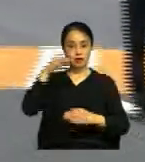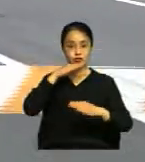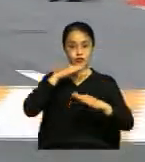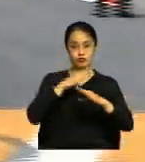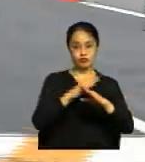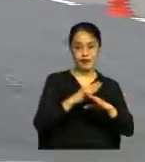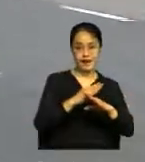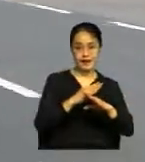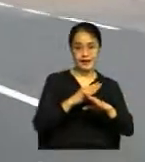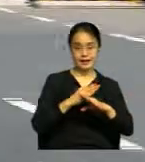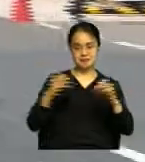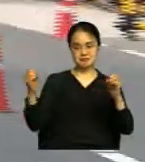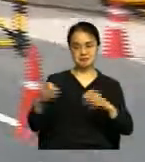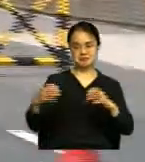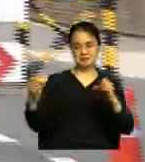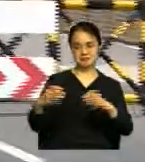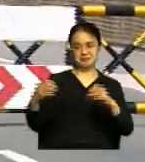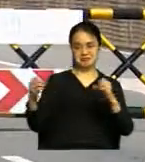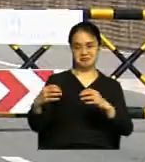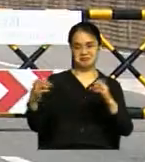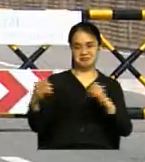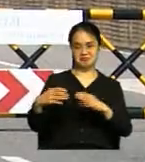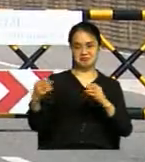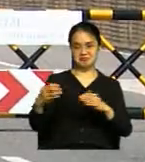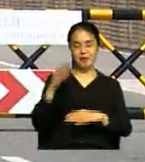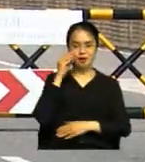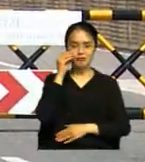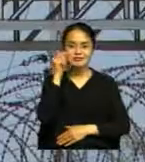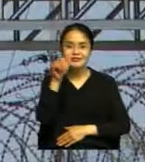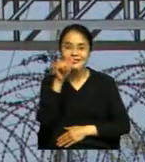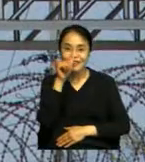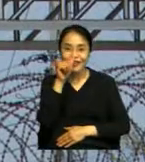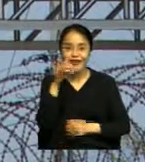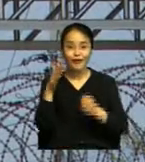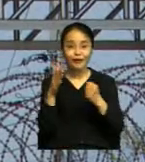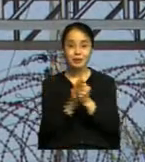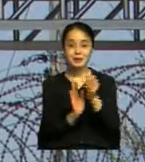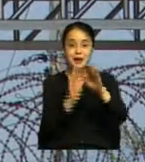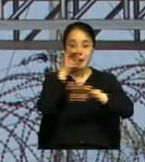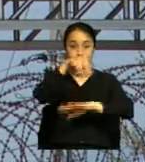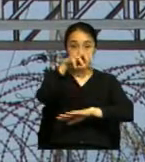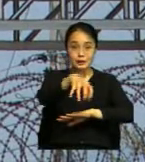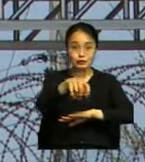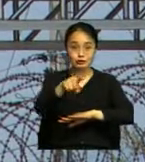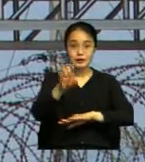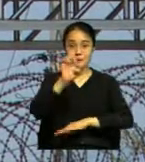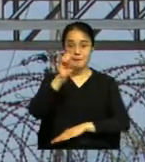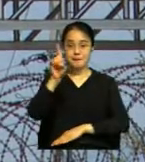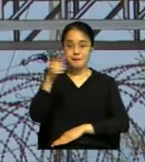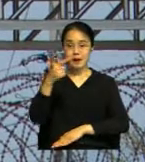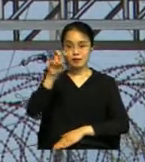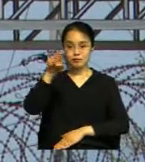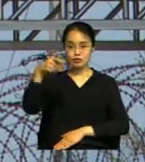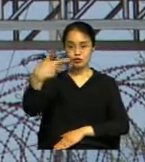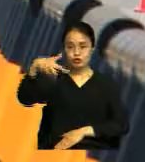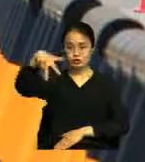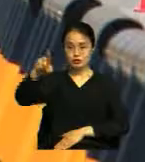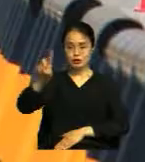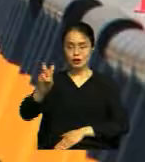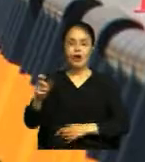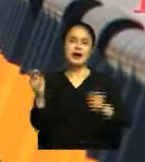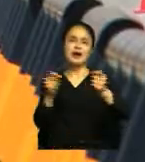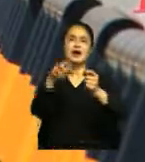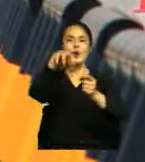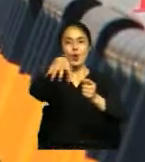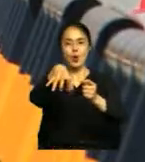남북정상회담을 계기로 세계 이목이 집중된 파주시는 접경지역이란 특성상 강한 보수세가 자리잡고 있습니다.